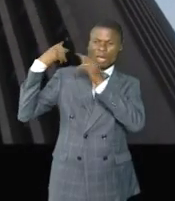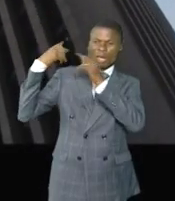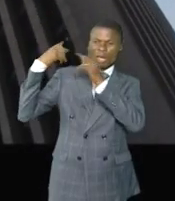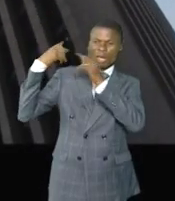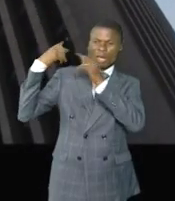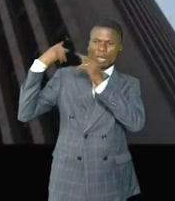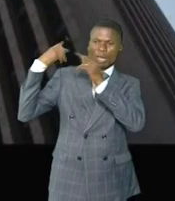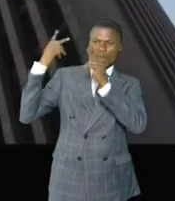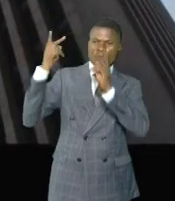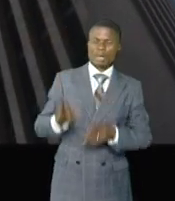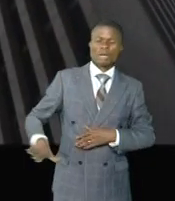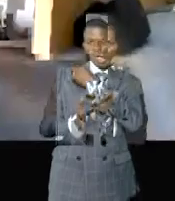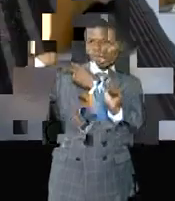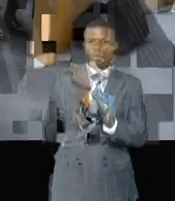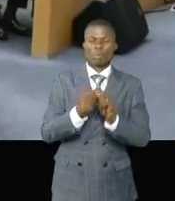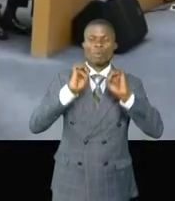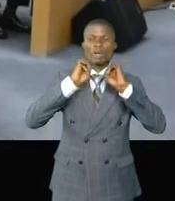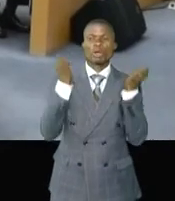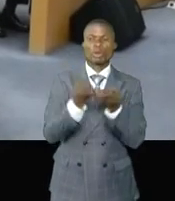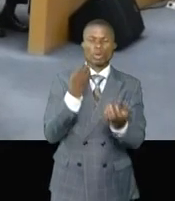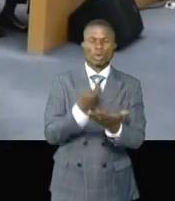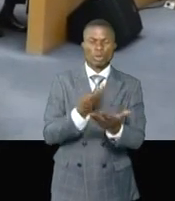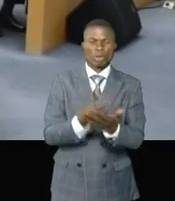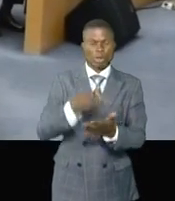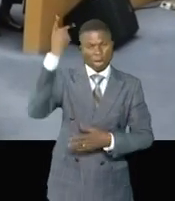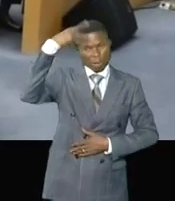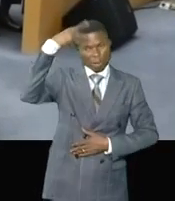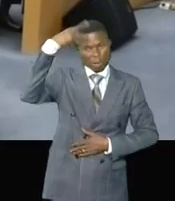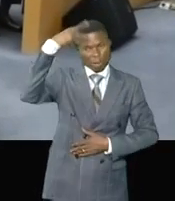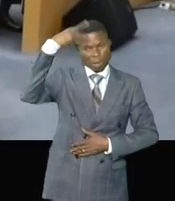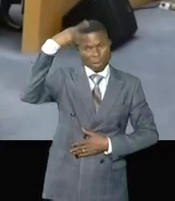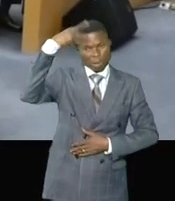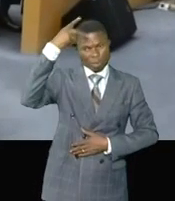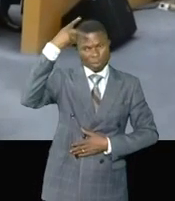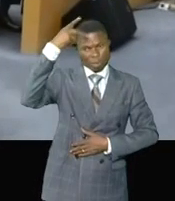le monde économique, politique, multiforme au